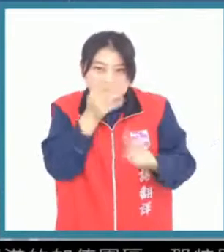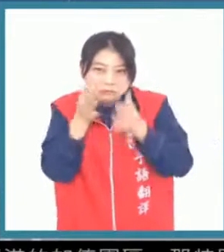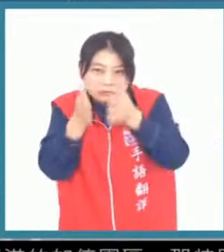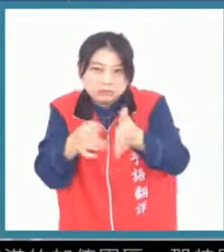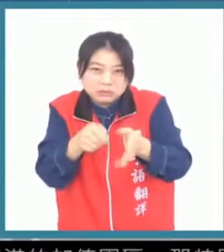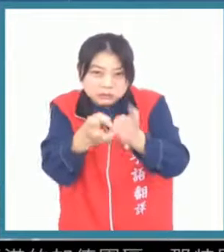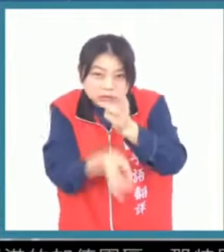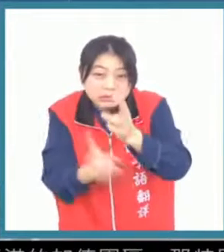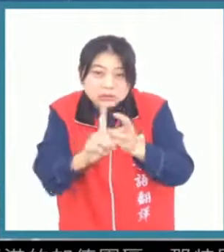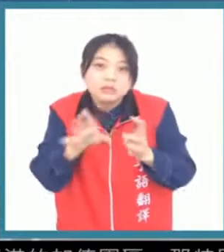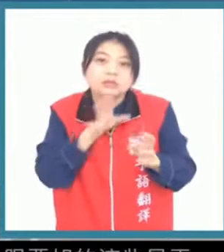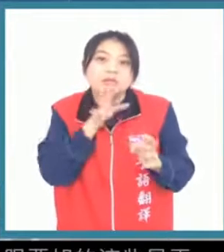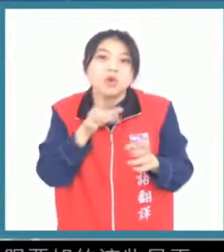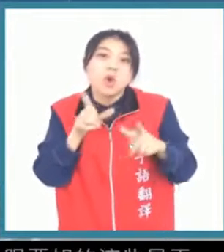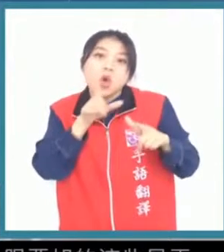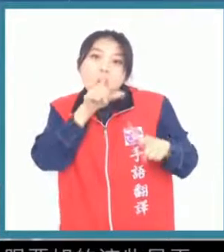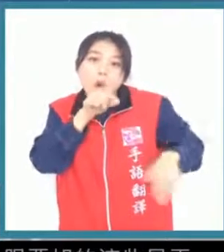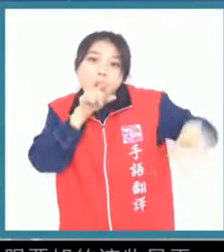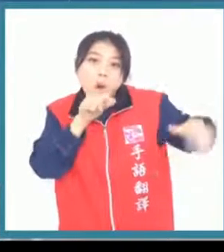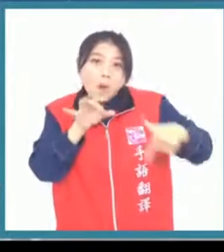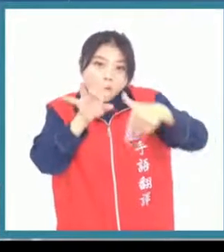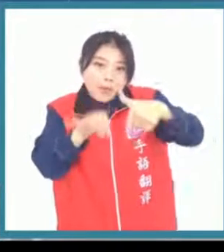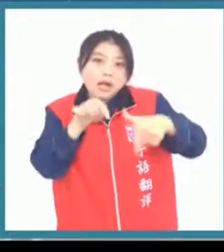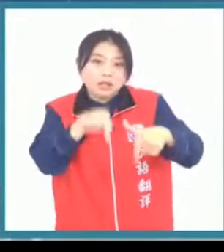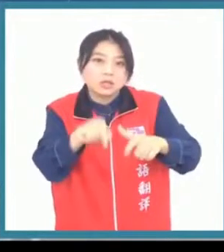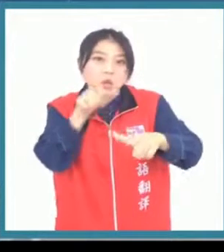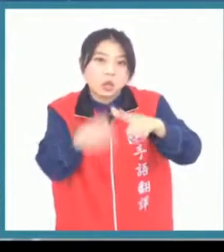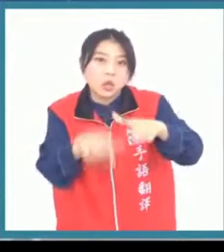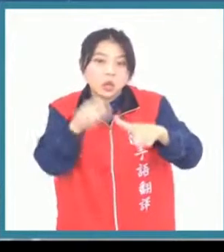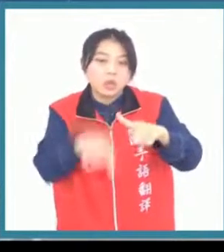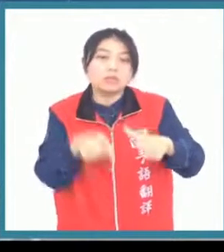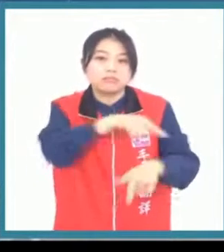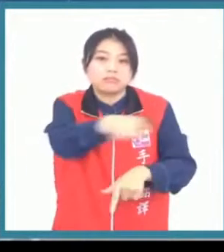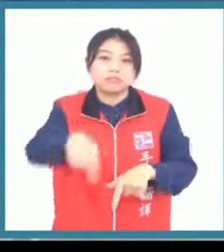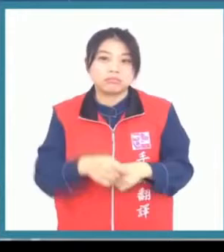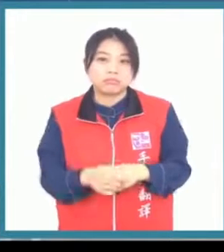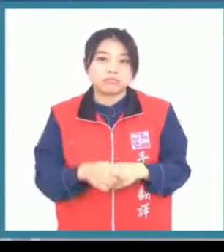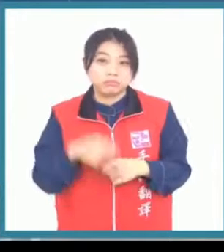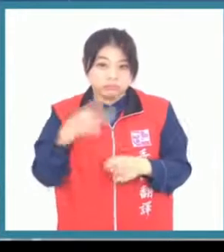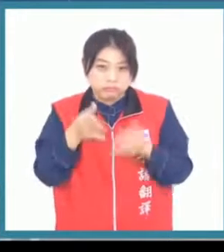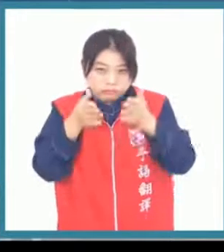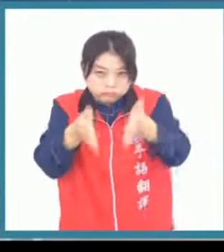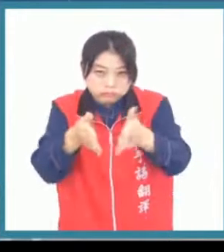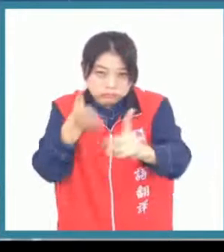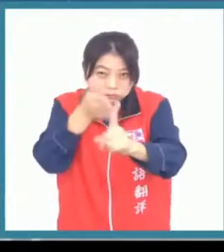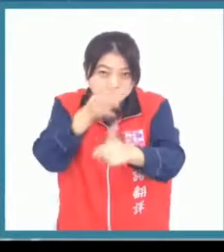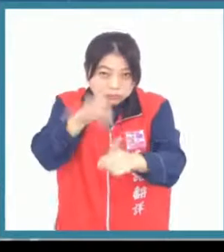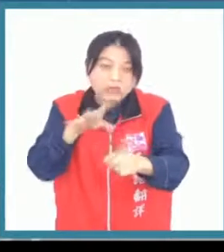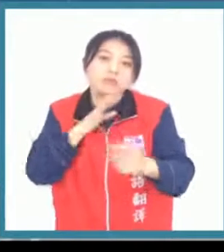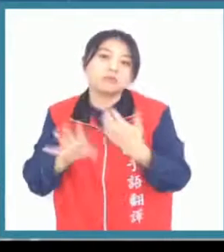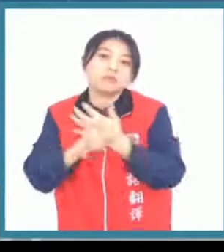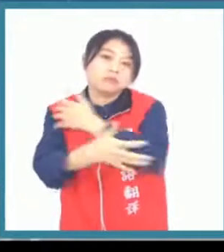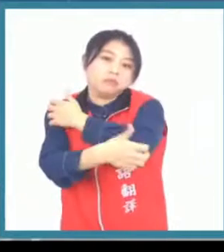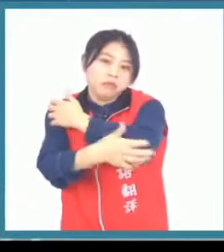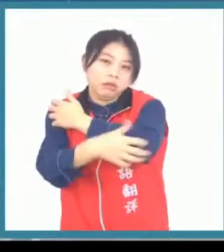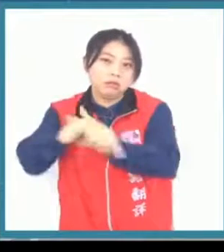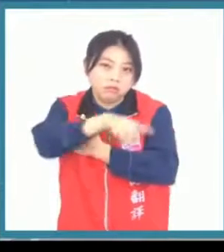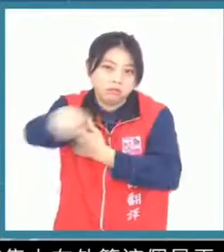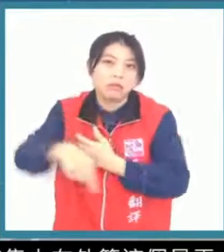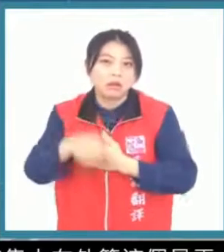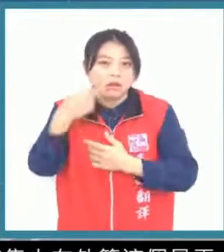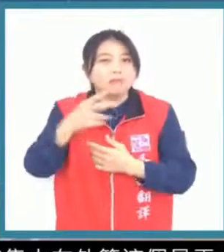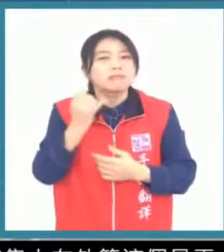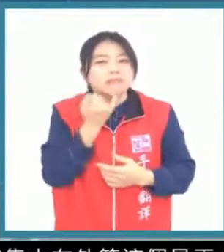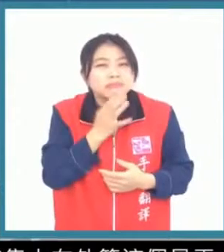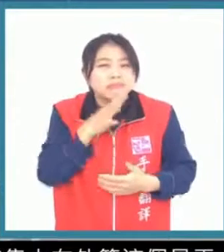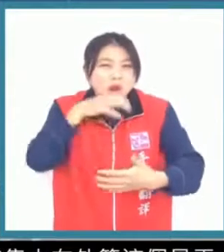工，那比较集中在外籍这个员工上，但本国籍也有人确诊，因此哦，只